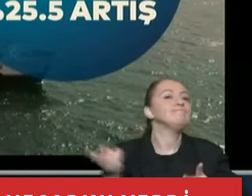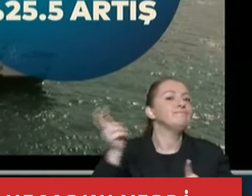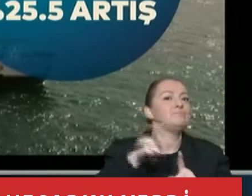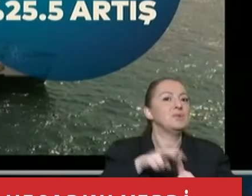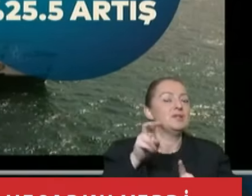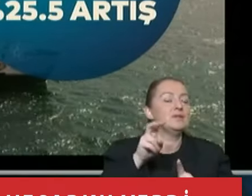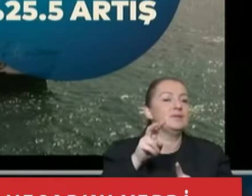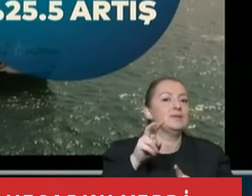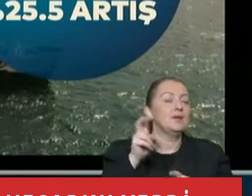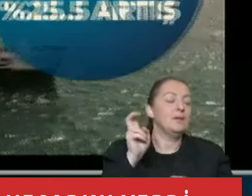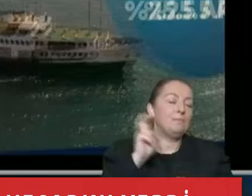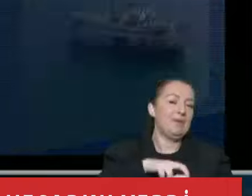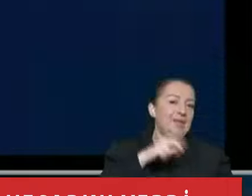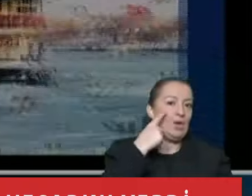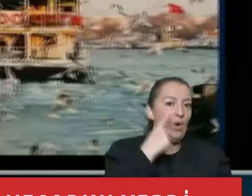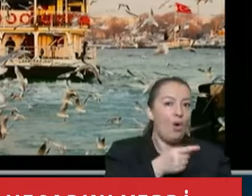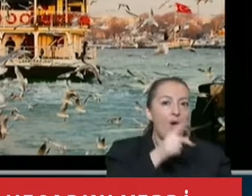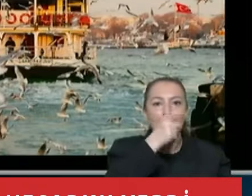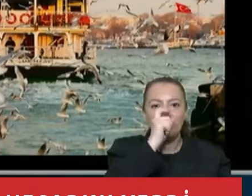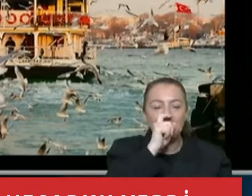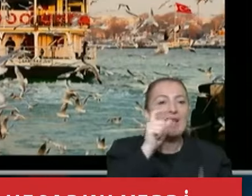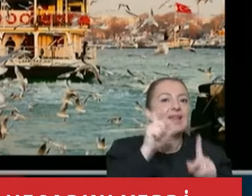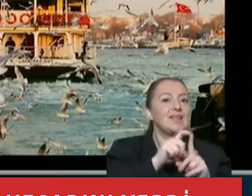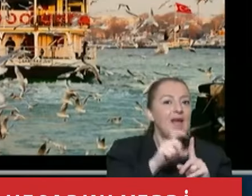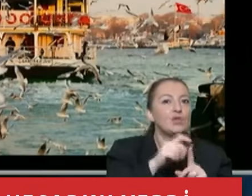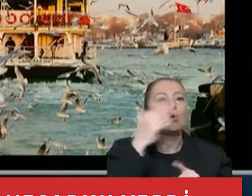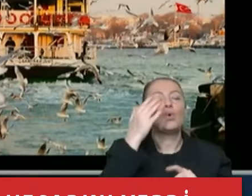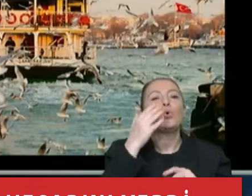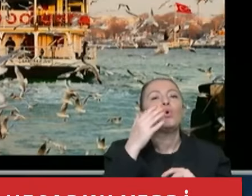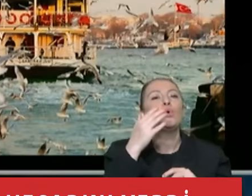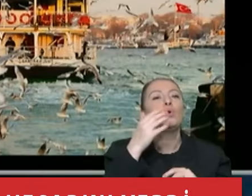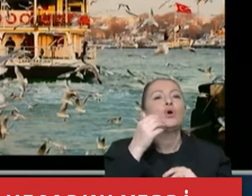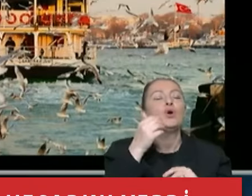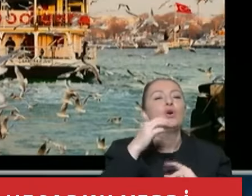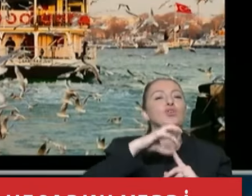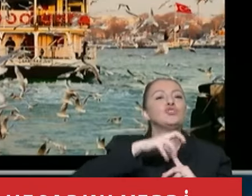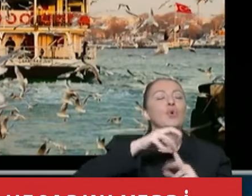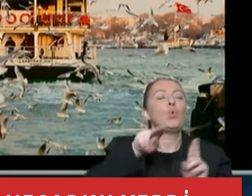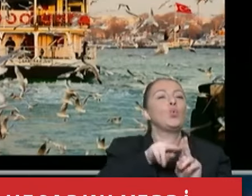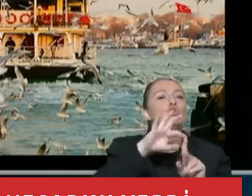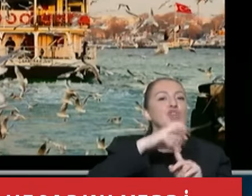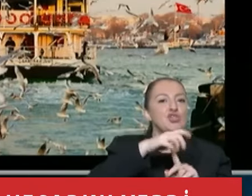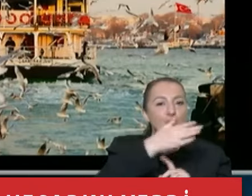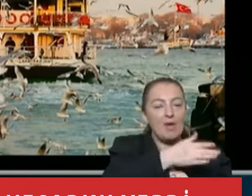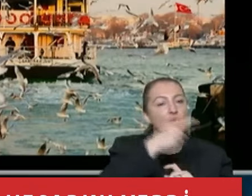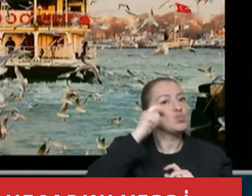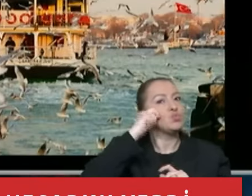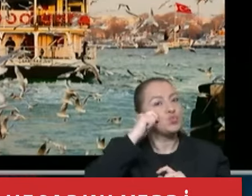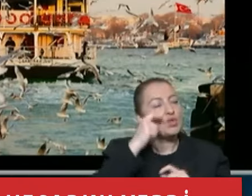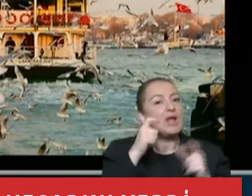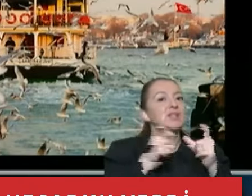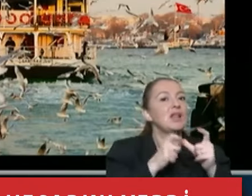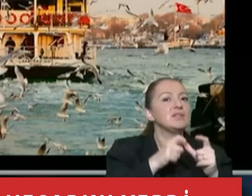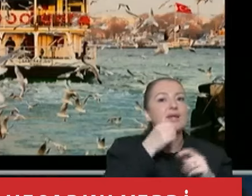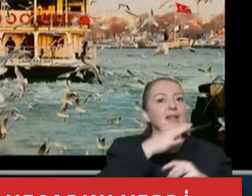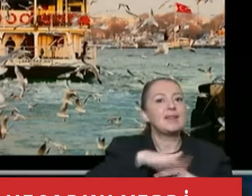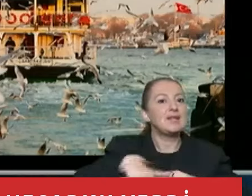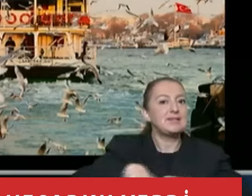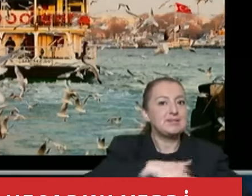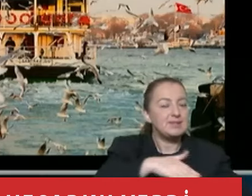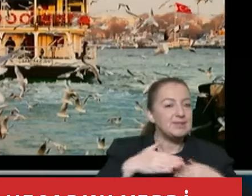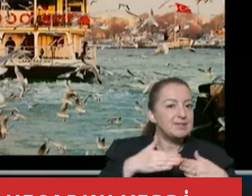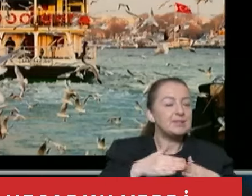kapsamında Beşiktaş Dentur ve Kuruçeşme iskeleleri Üsküdar Salacak sahili iskelesi Üsküdar